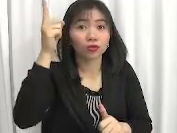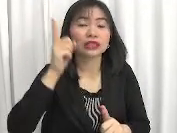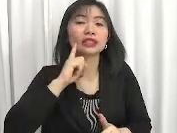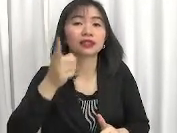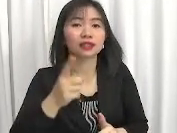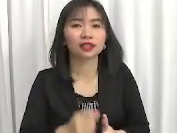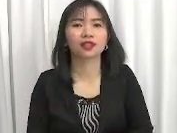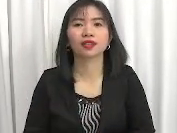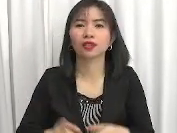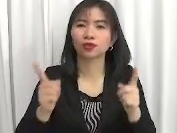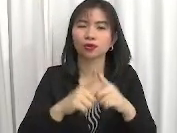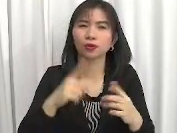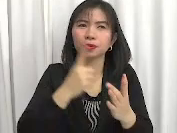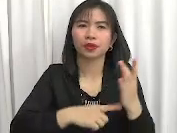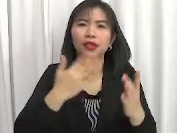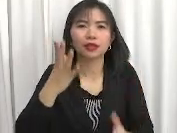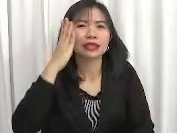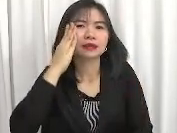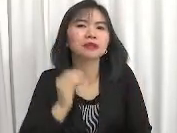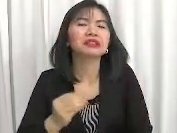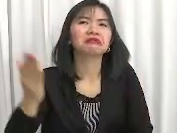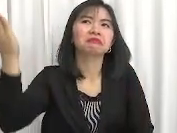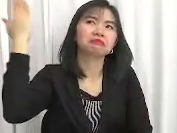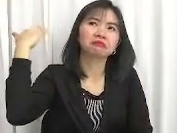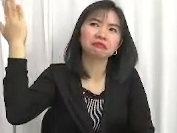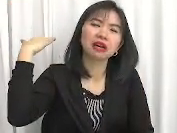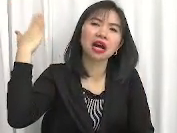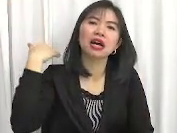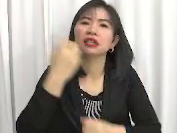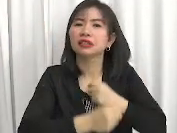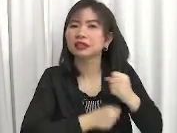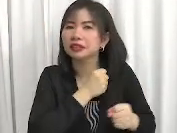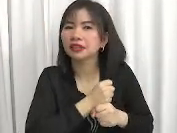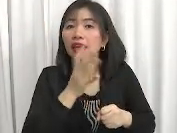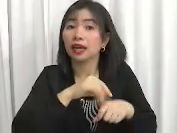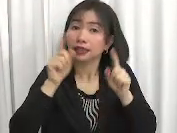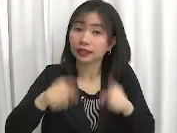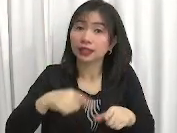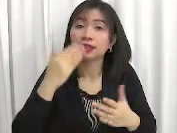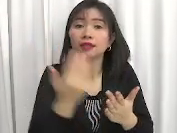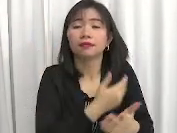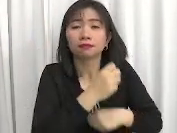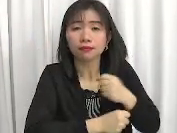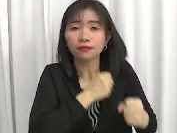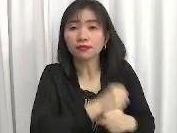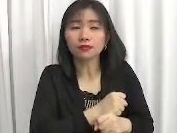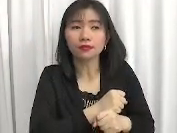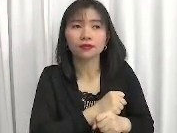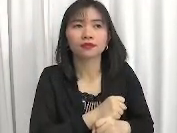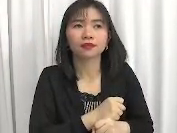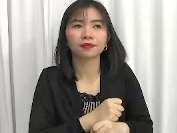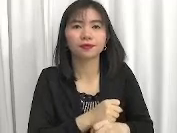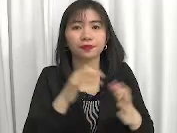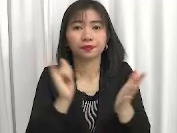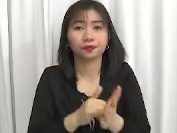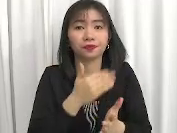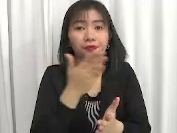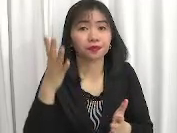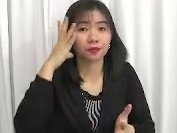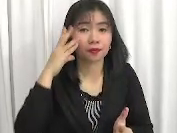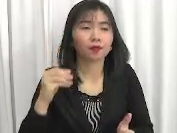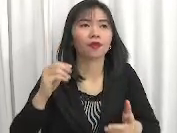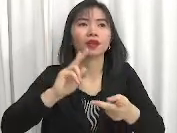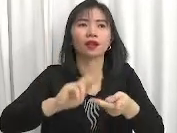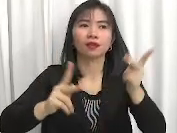mga naranasan ng mga nakaraang taon at sa panibagong taon na ito na yung nahaharapin nyo bilang